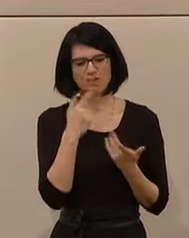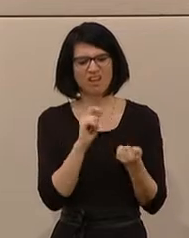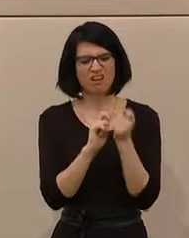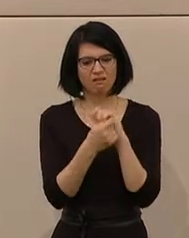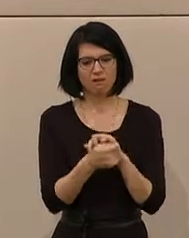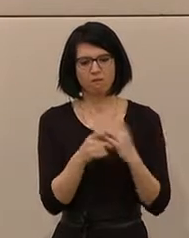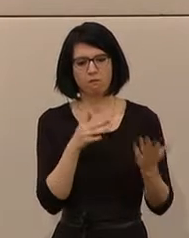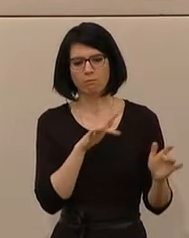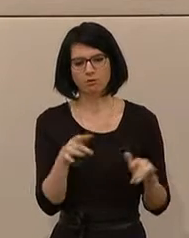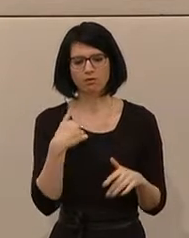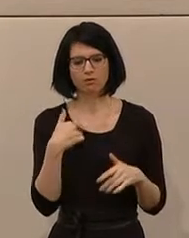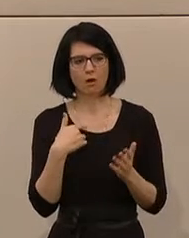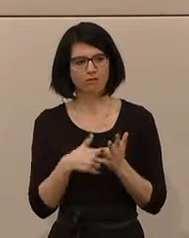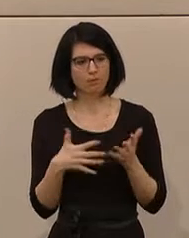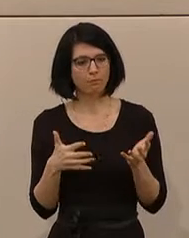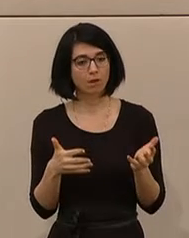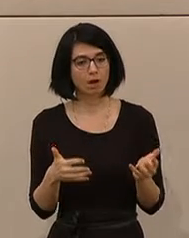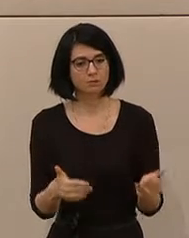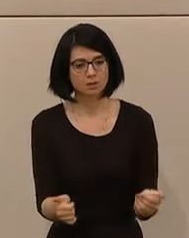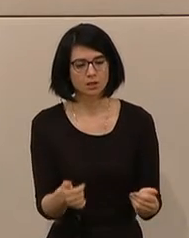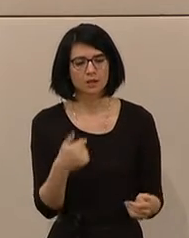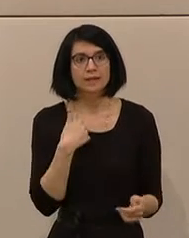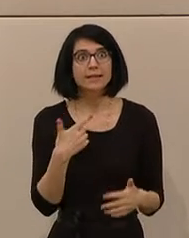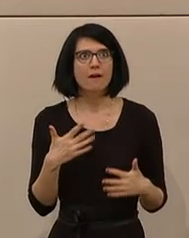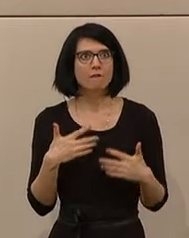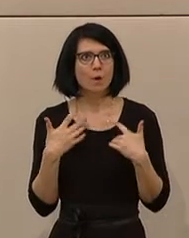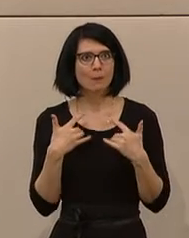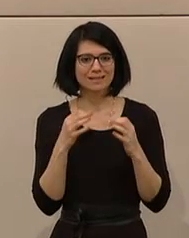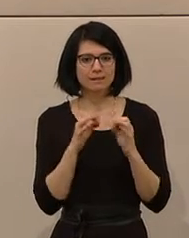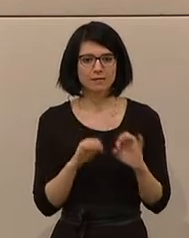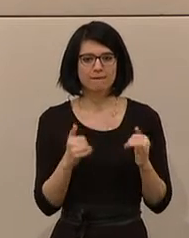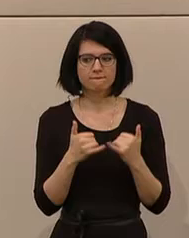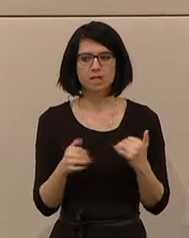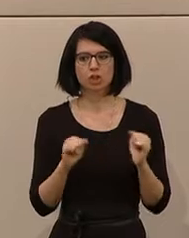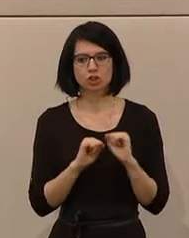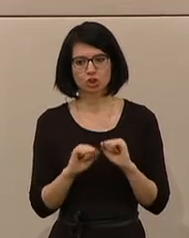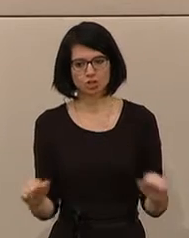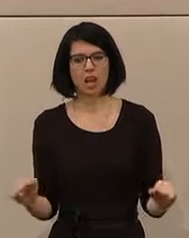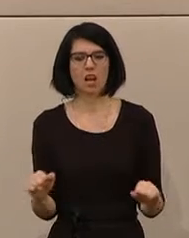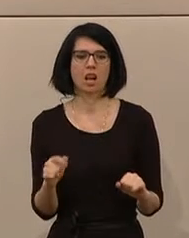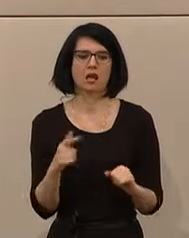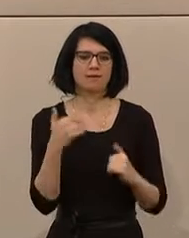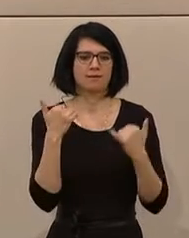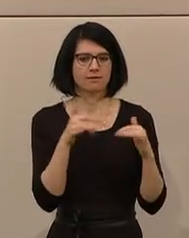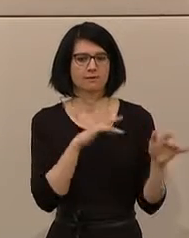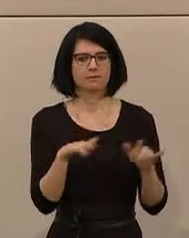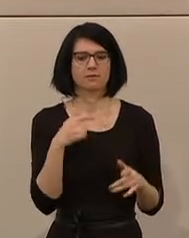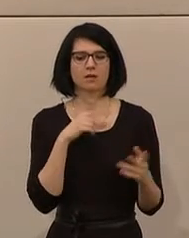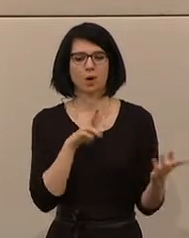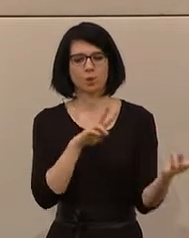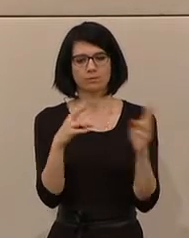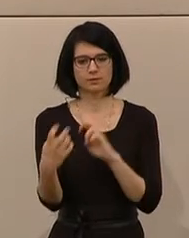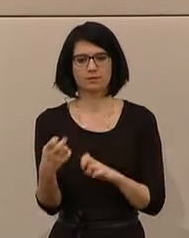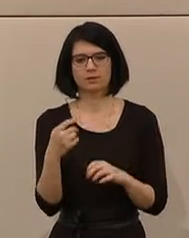ja geradezu torpediert worden sind, freue ich mich wirklich, wie schnell jetzt plötzlich Worte auch wirklich in